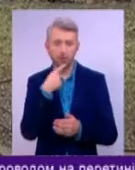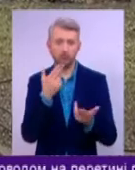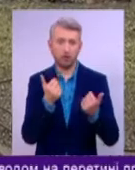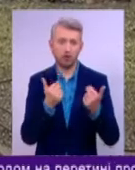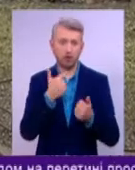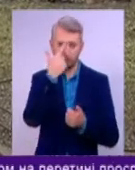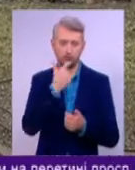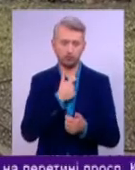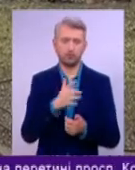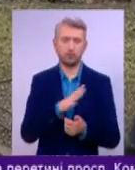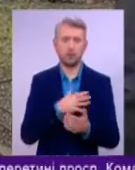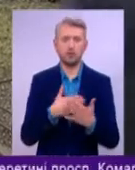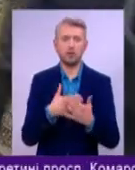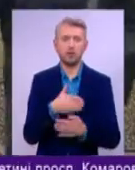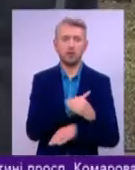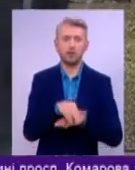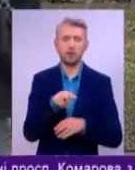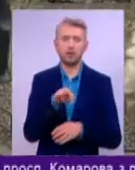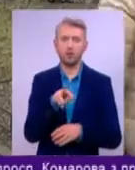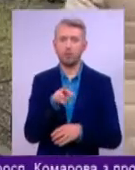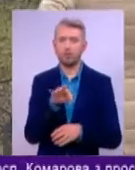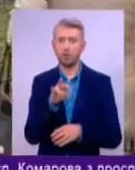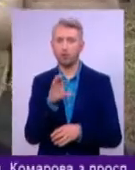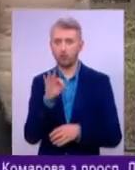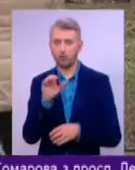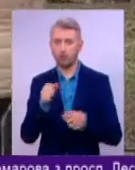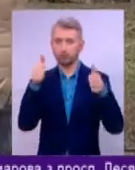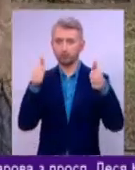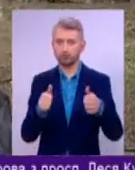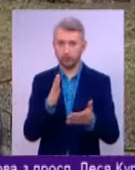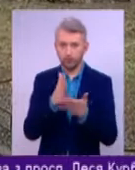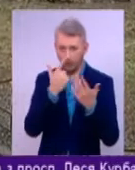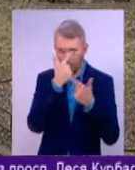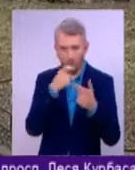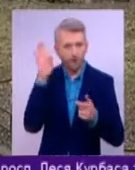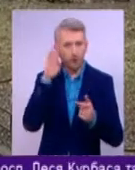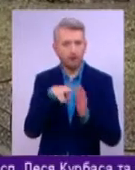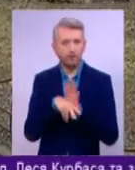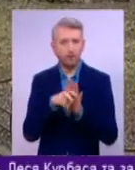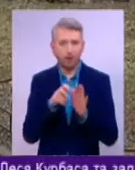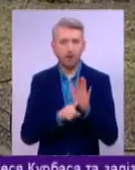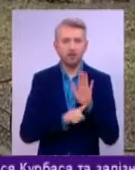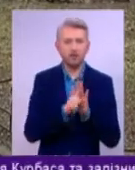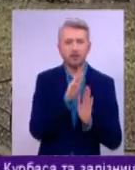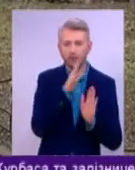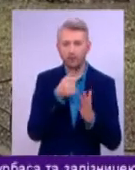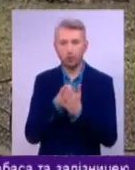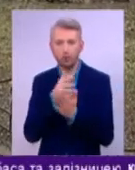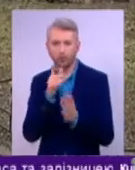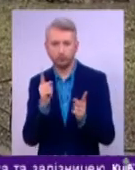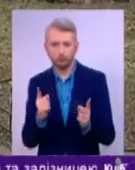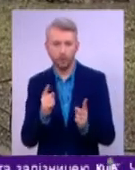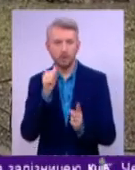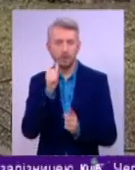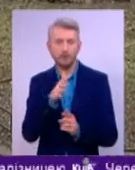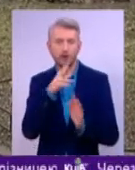попереджали. Ось, наприклад, на вулиці Ломоносова є оголошення, та, тут написано, що вода вимикається з такої-то такої години, і завтра о